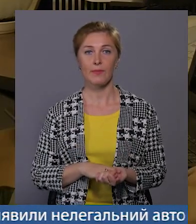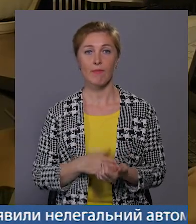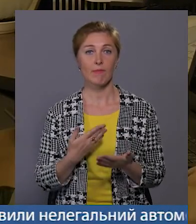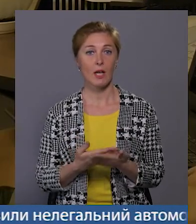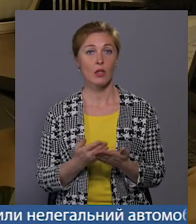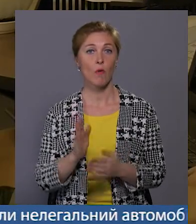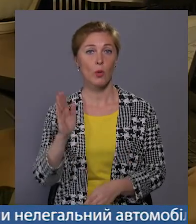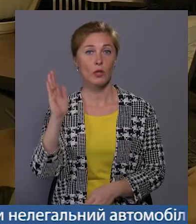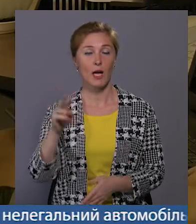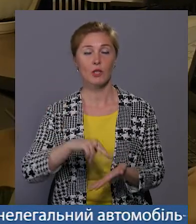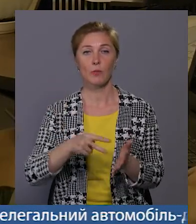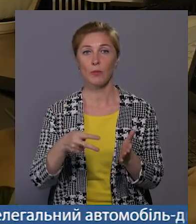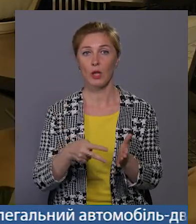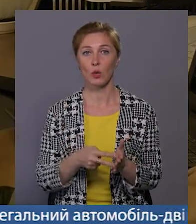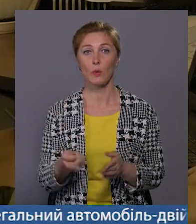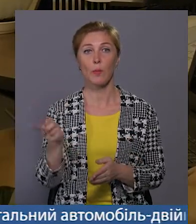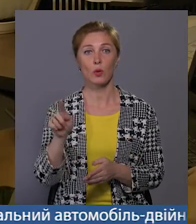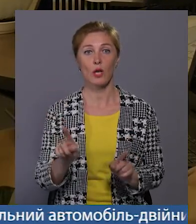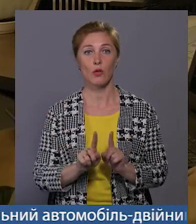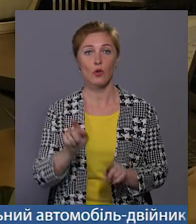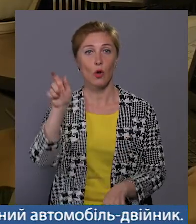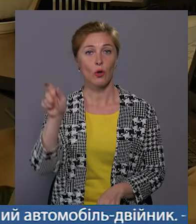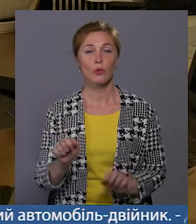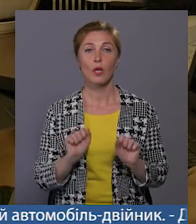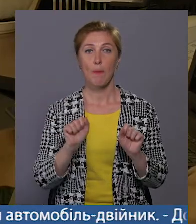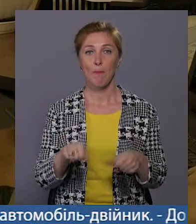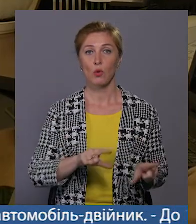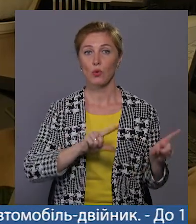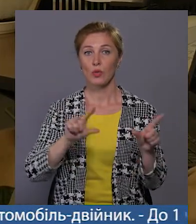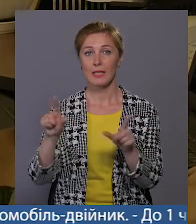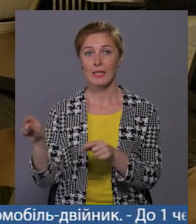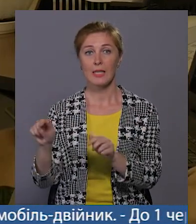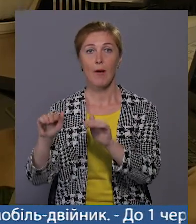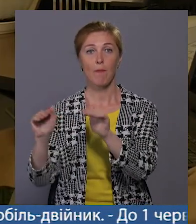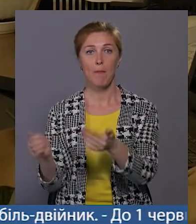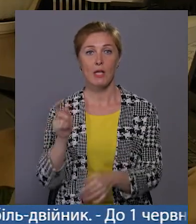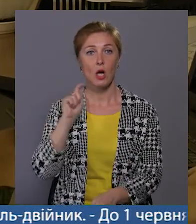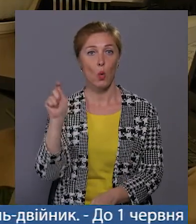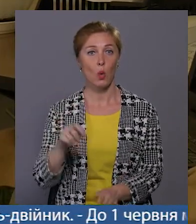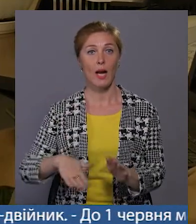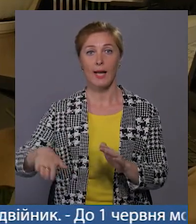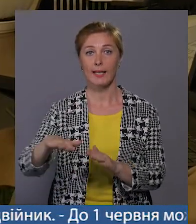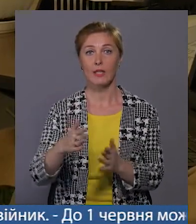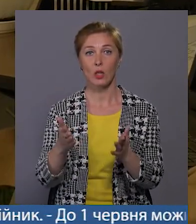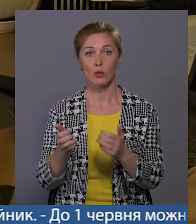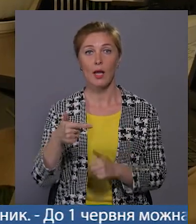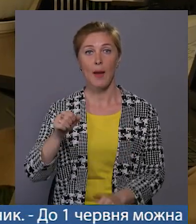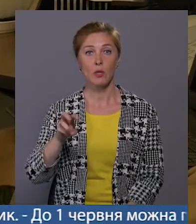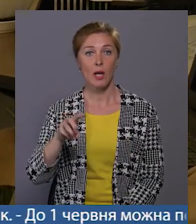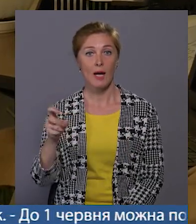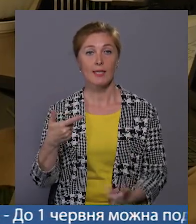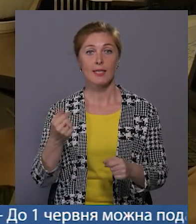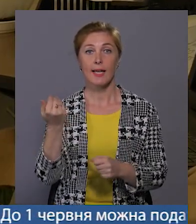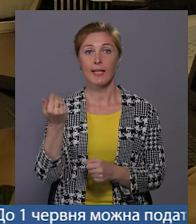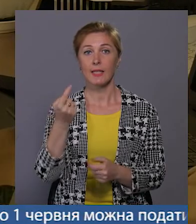в подальшому планується про те, що люди можуть їздити в межах України і отримувати гемодіаліз там, де їх